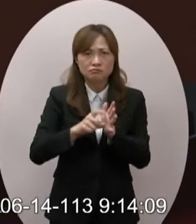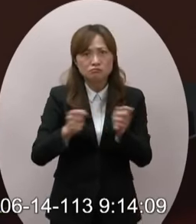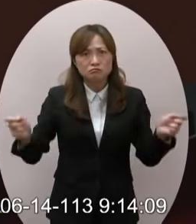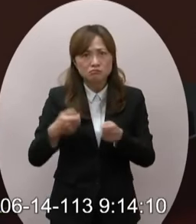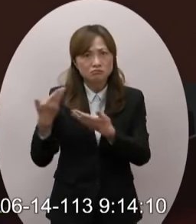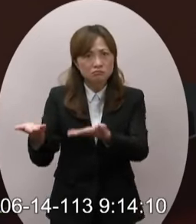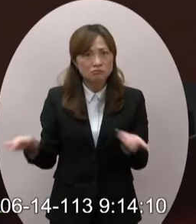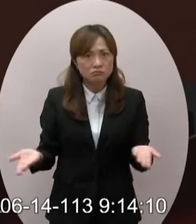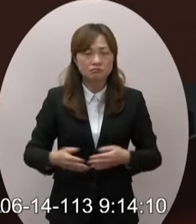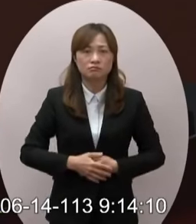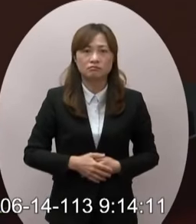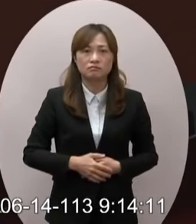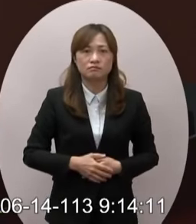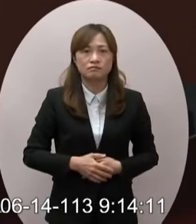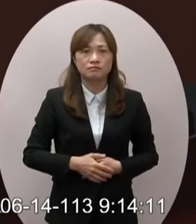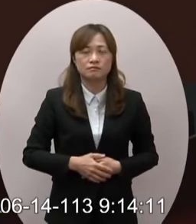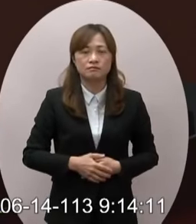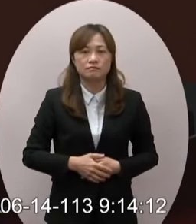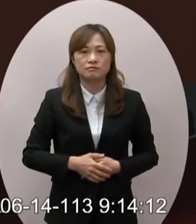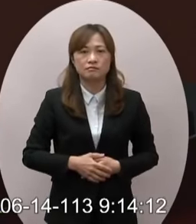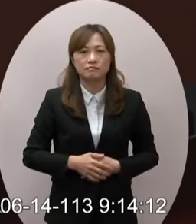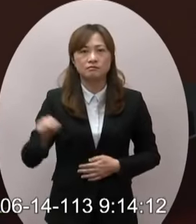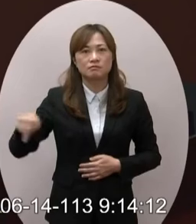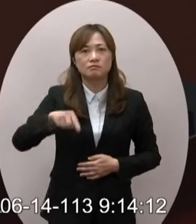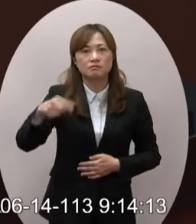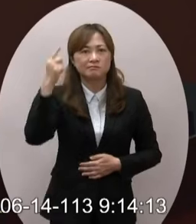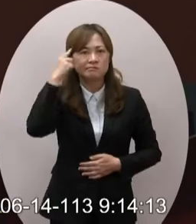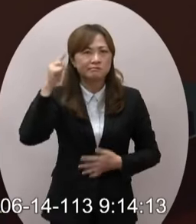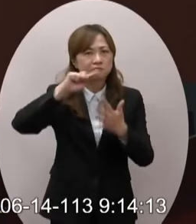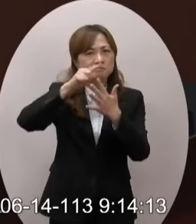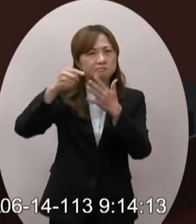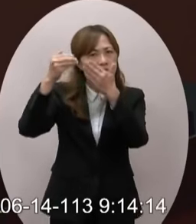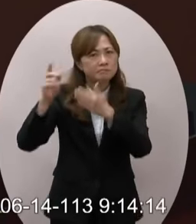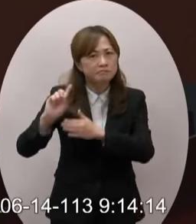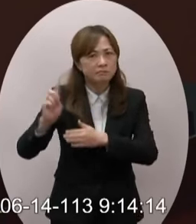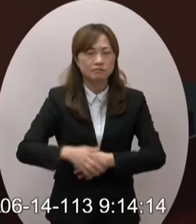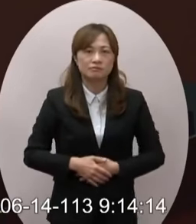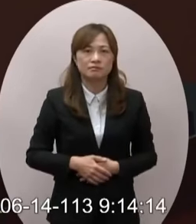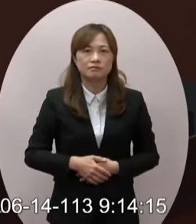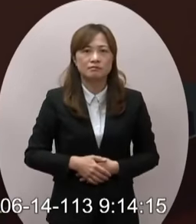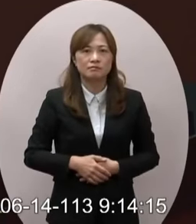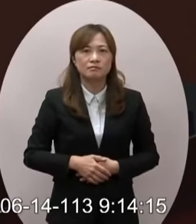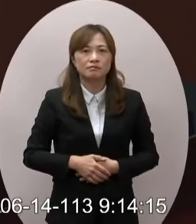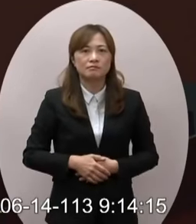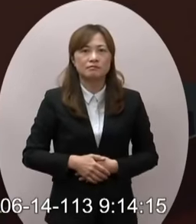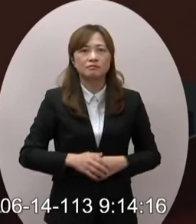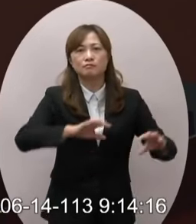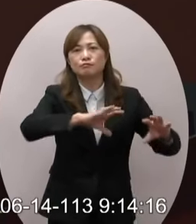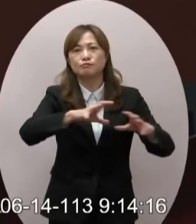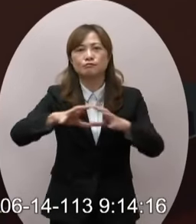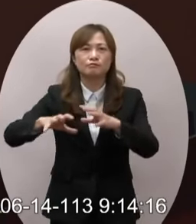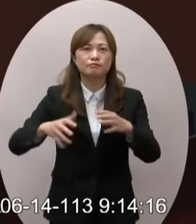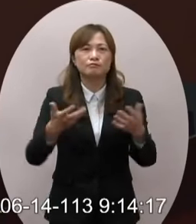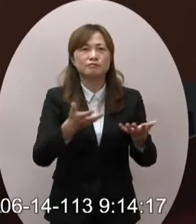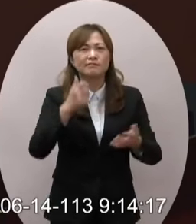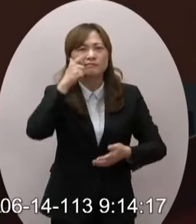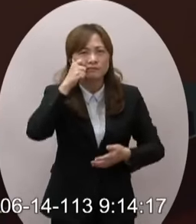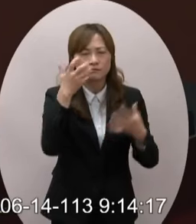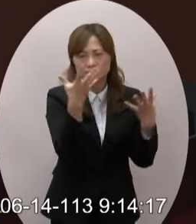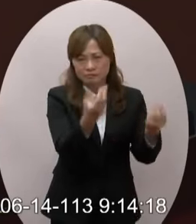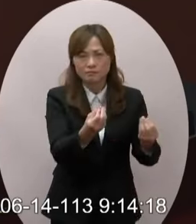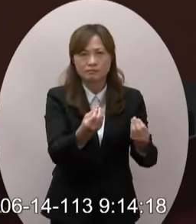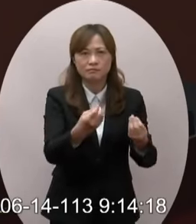呢？看起来他们的逻辑是，天下无难事，只要肯摆烂，反正承